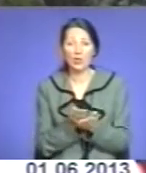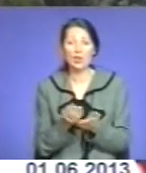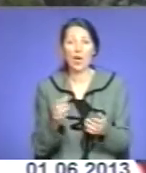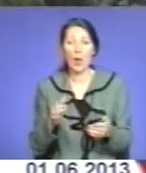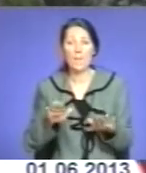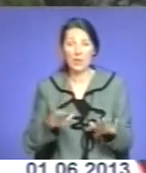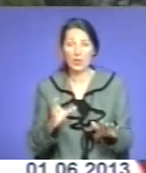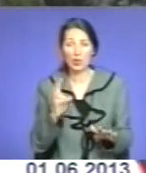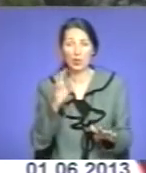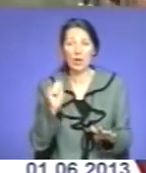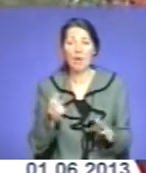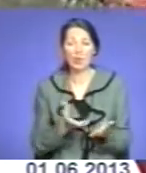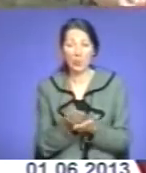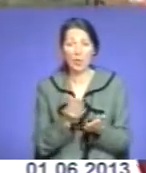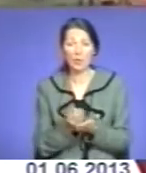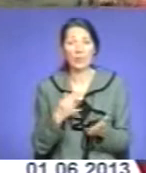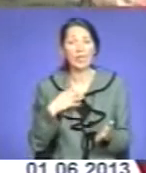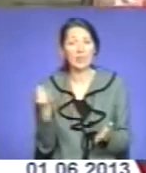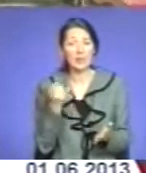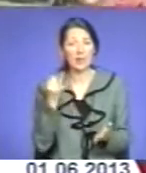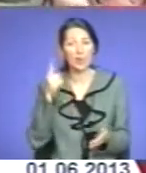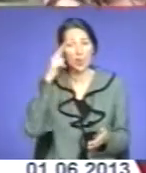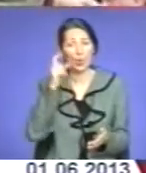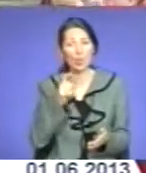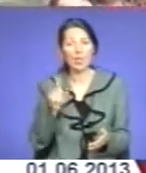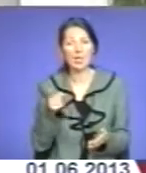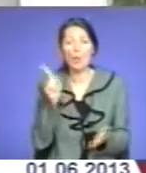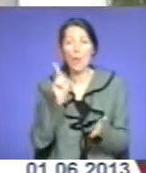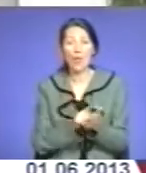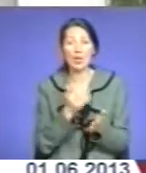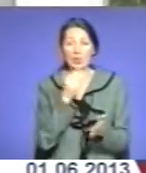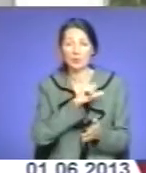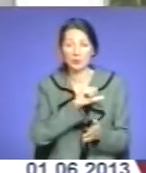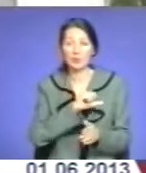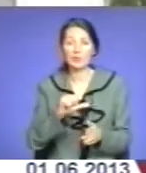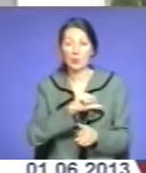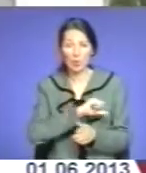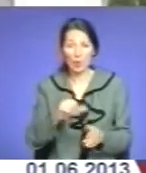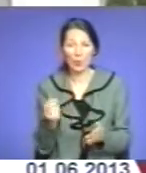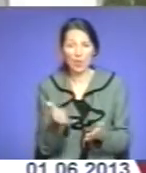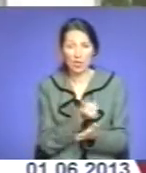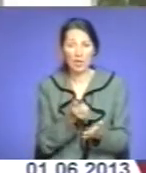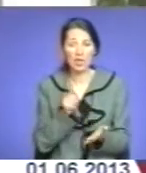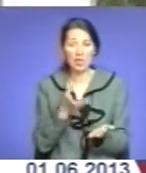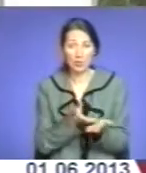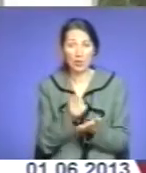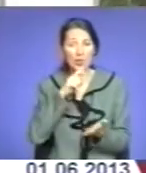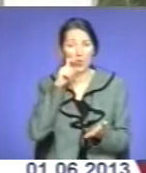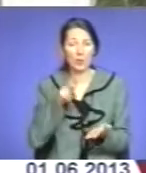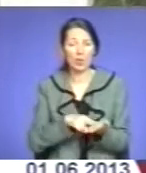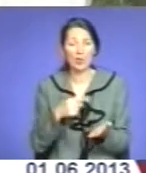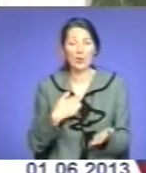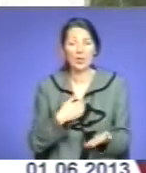думкою тернополян, чи повинні заробітчани сплачувати в Україні податок. Мені здається, що ті гроші, які я заробив в іншій країні,